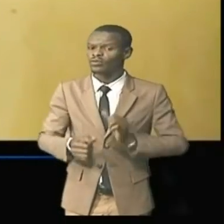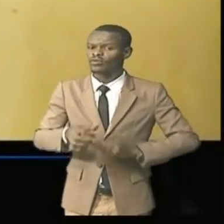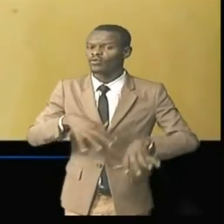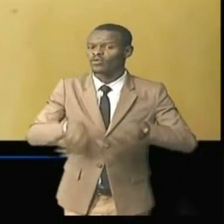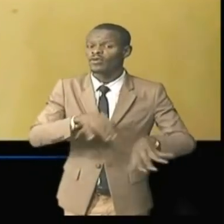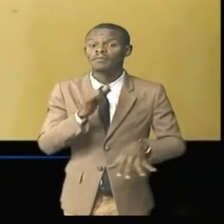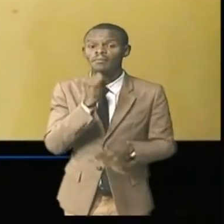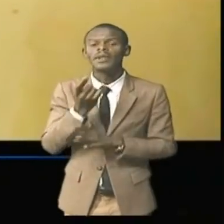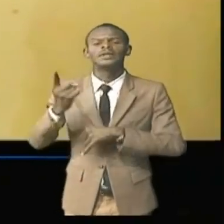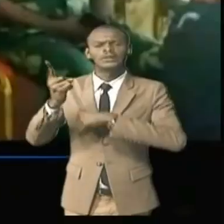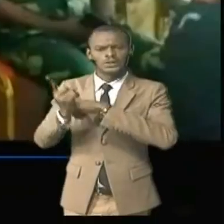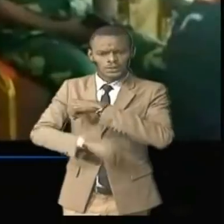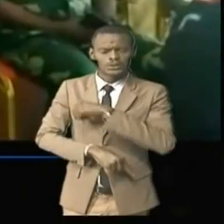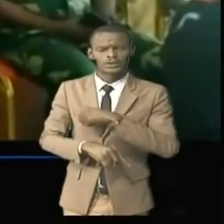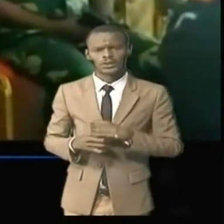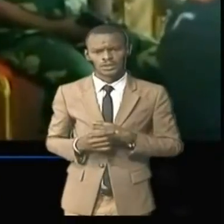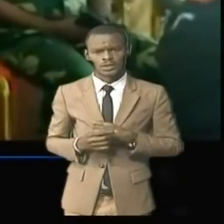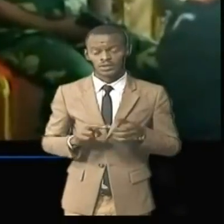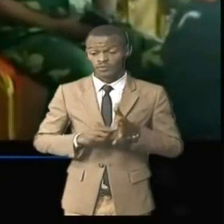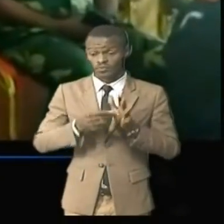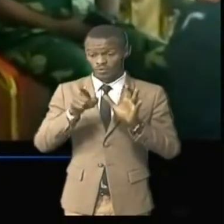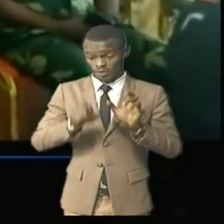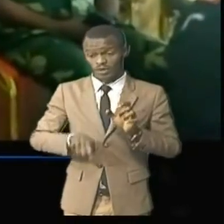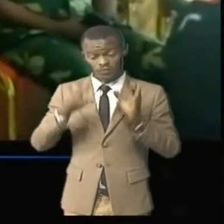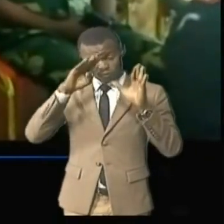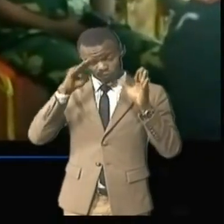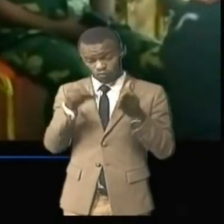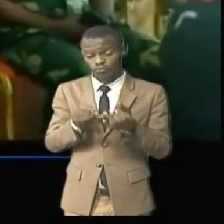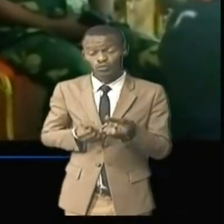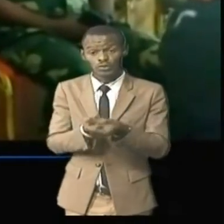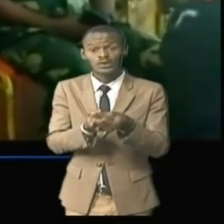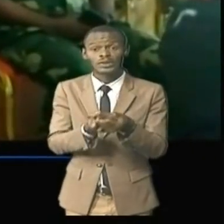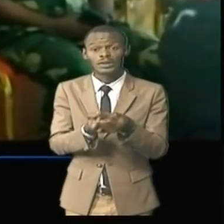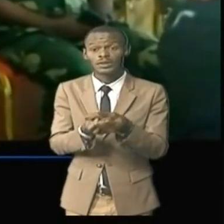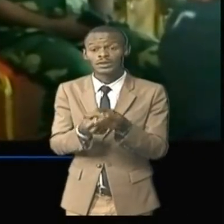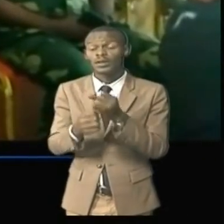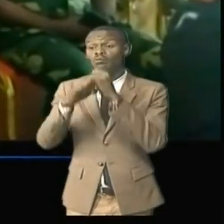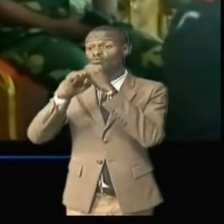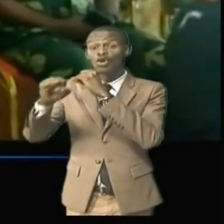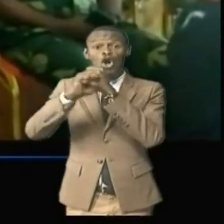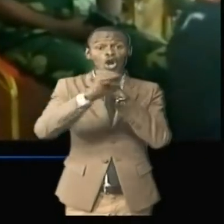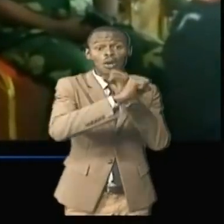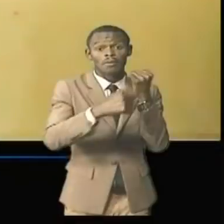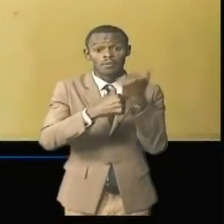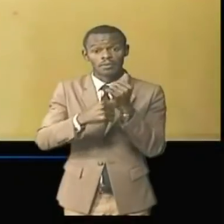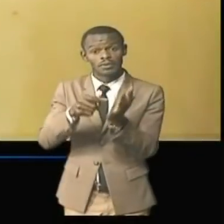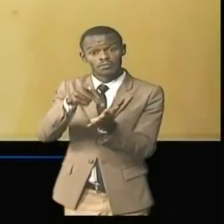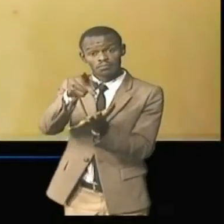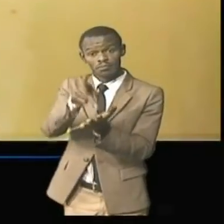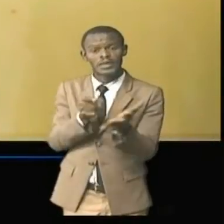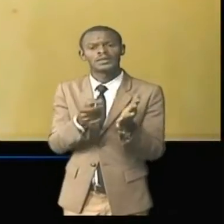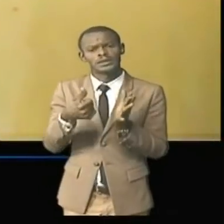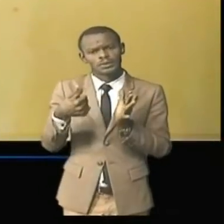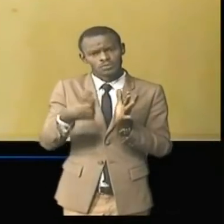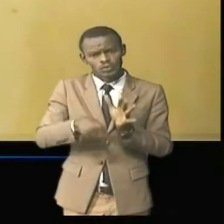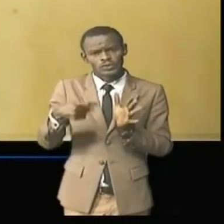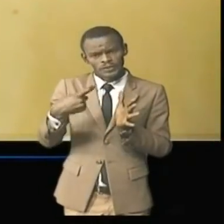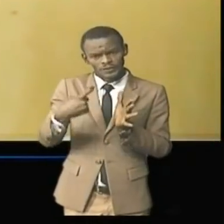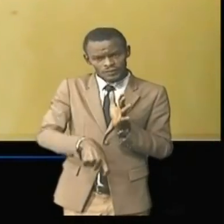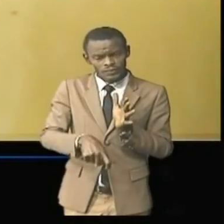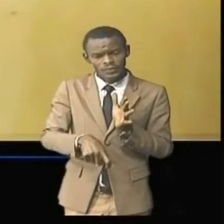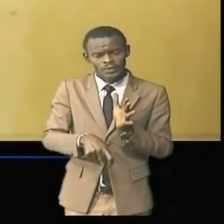d'assiette. Je signale ici que la semaine dernière, à